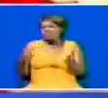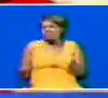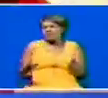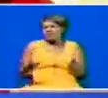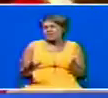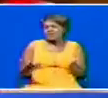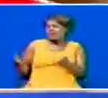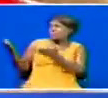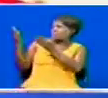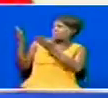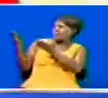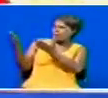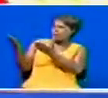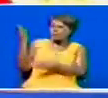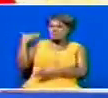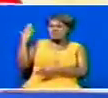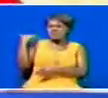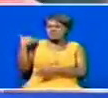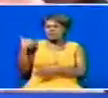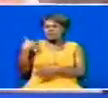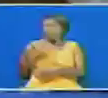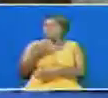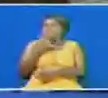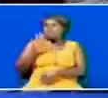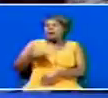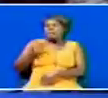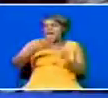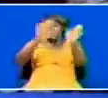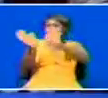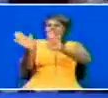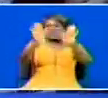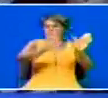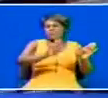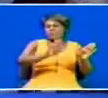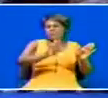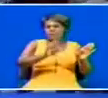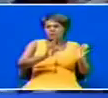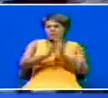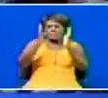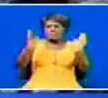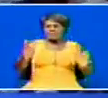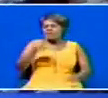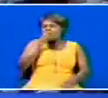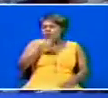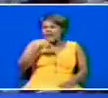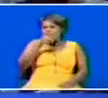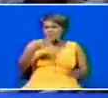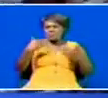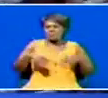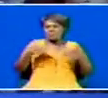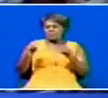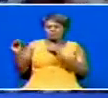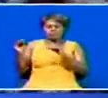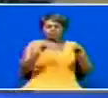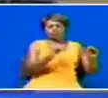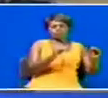Nyiva Mwendwa, ambaye alikuwa ameungana na Charity Ngilu na Kalonzo Musyoka miongoni mwa wakuu wa KANU siku hizo waliokihama